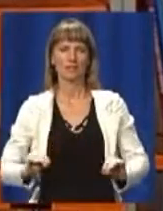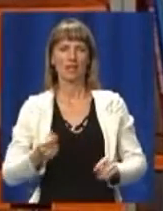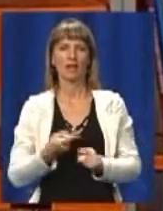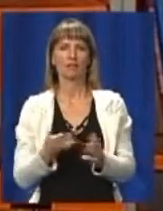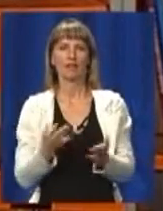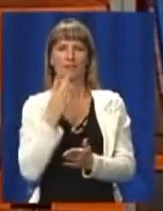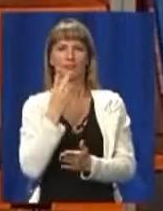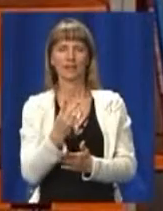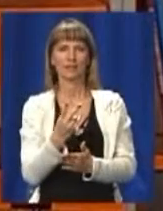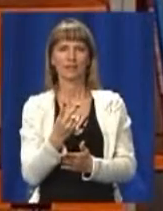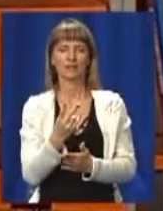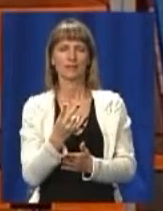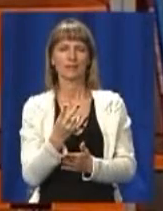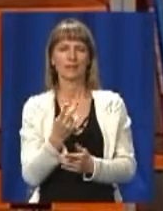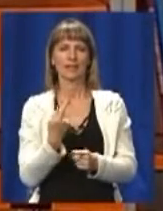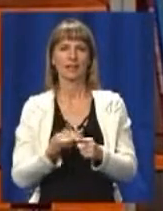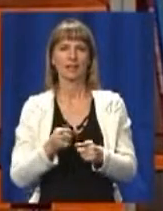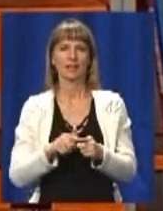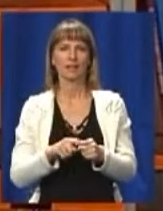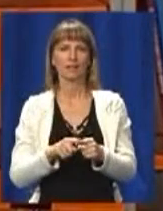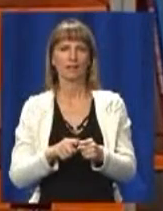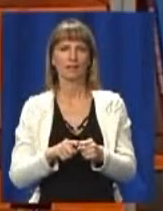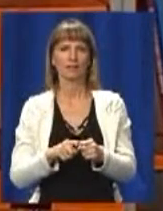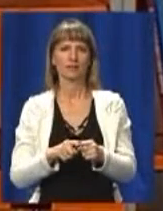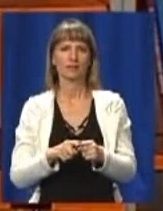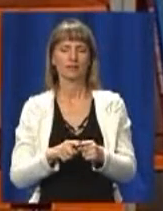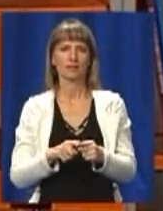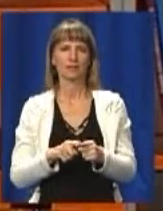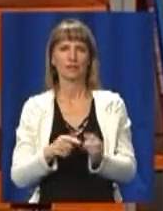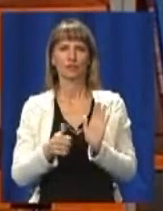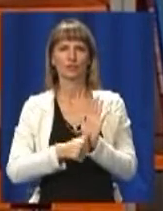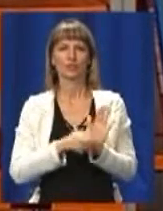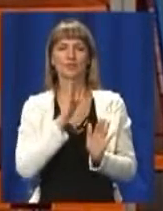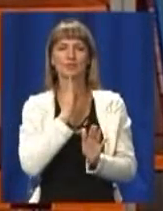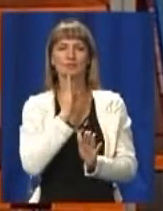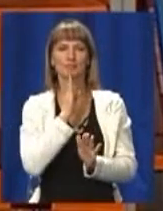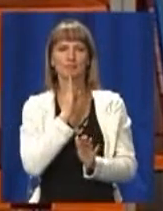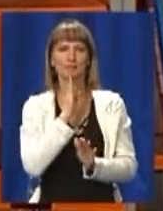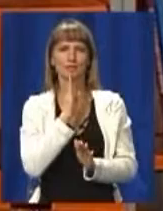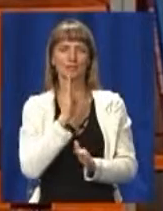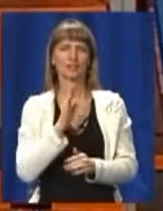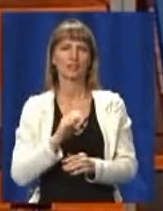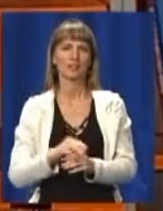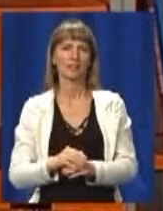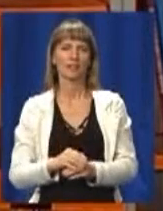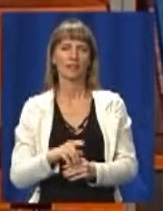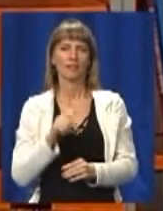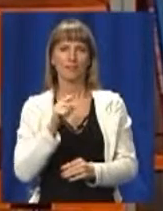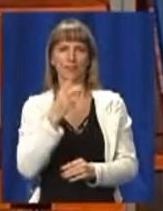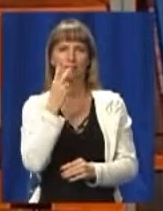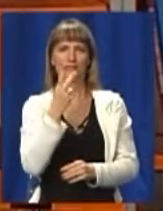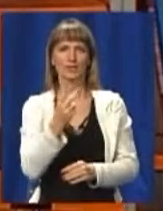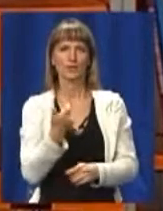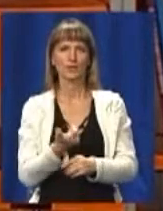як виглядають? Ці шестеро дівчаток, поки що вони були шестеро, і вони